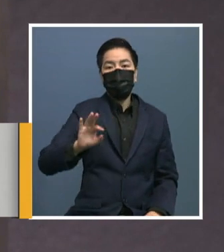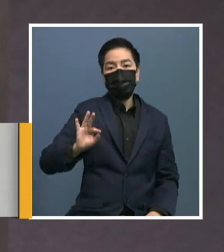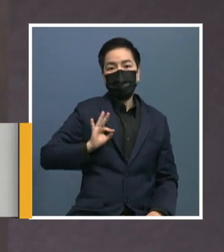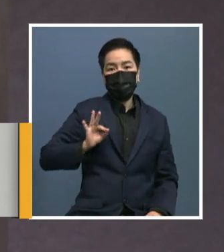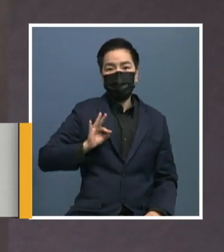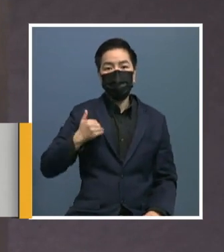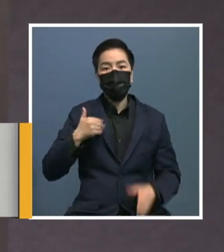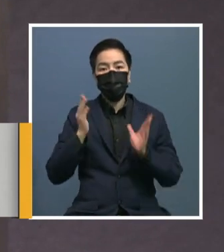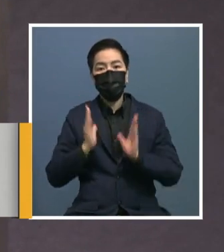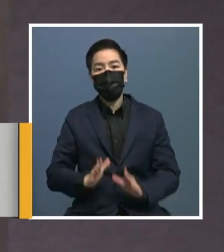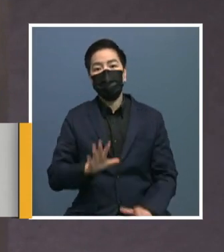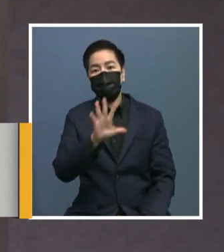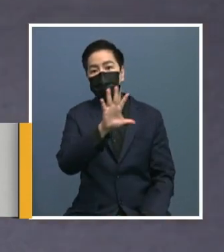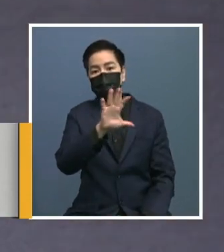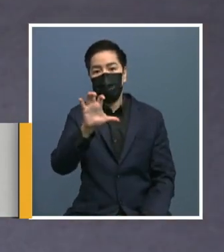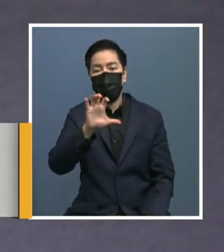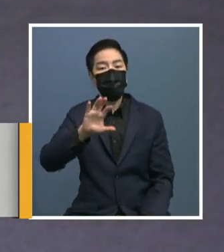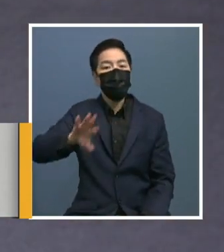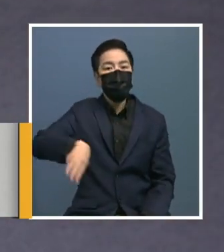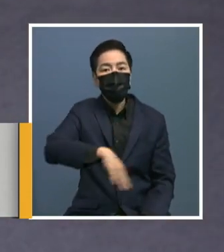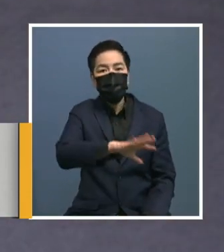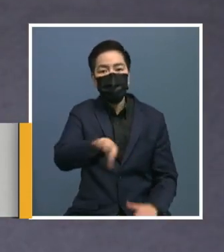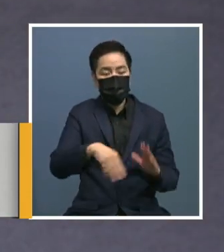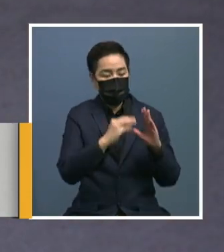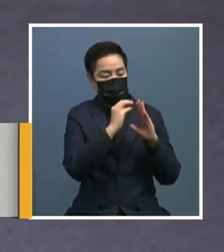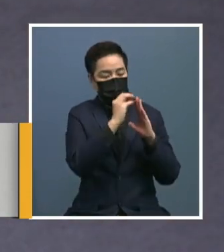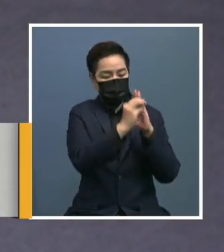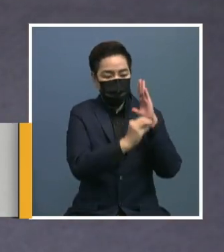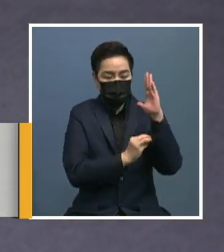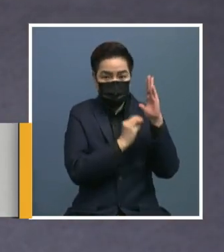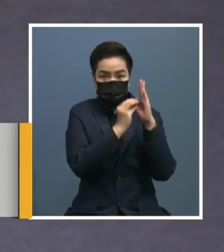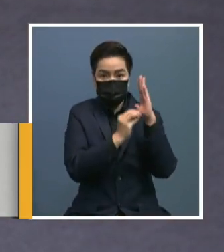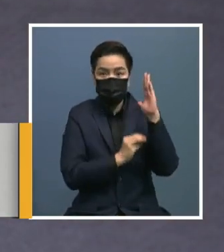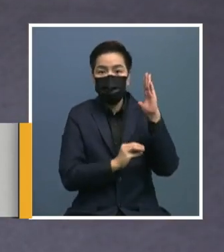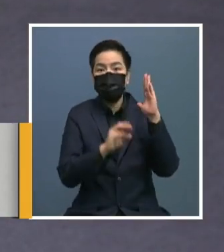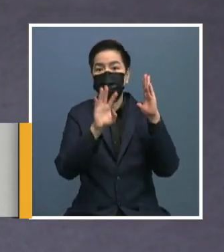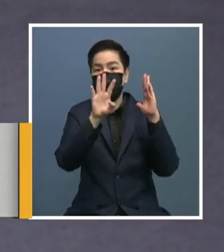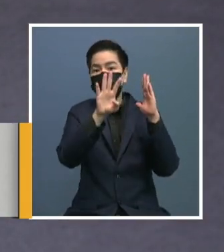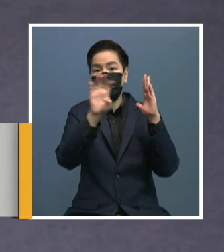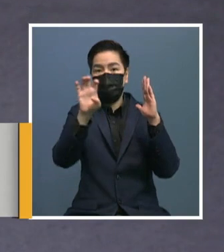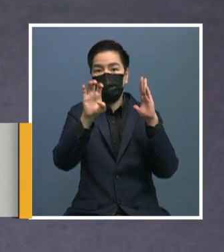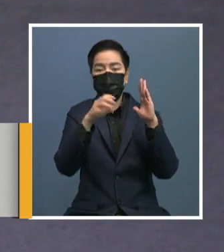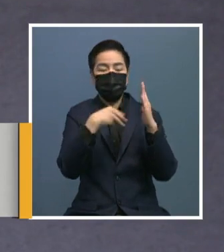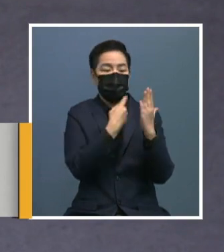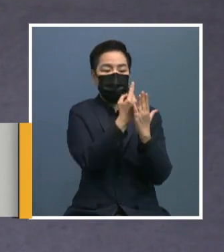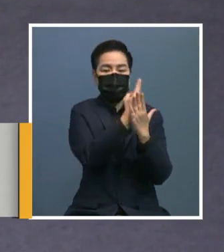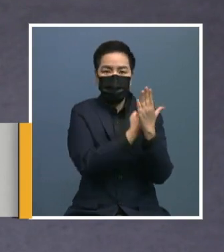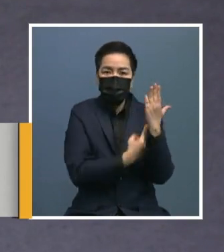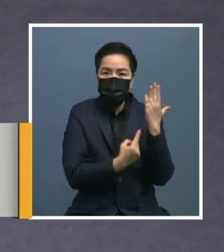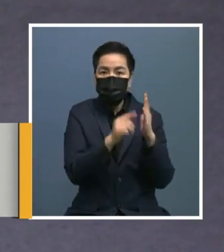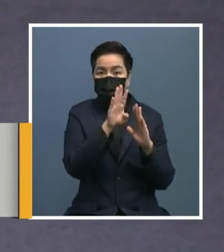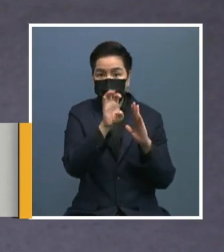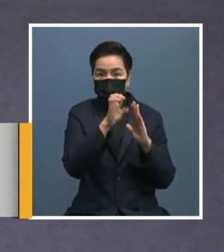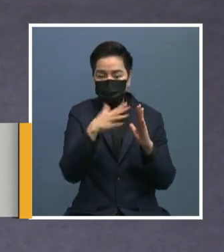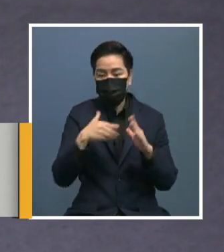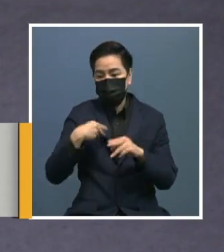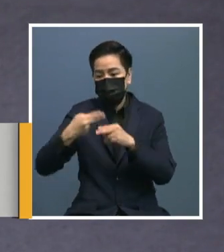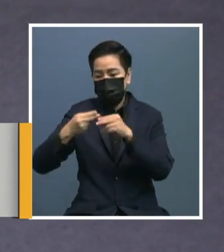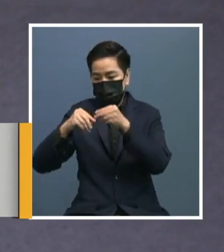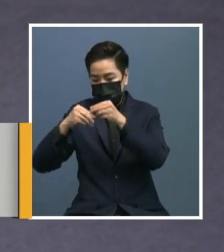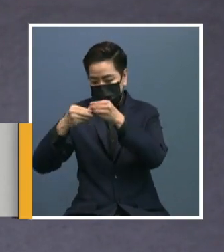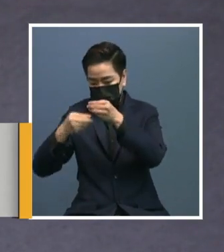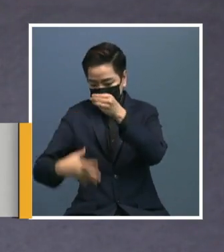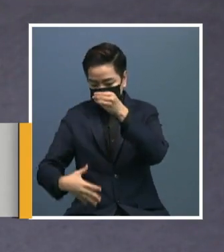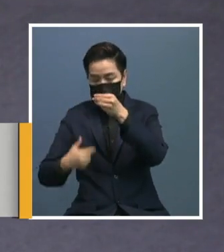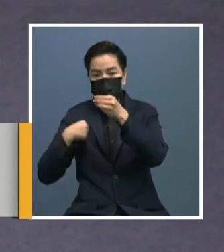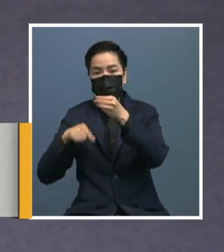500คนมาจากการเลือกตั้งแบบแบ่งเขต 400คนจากบัญชีรายชื่อ 100คนและให้มีบัตรเลือกตั้ง 2